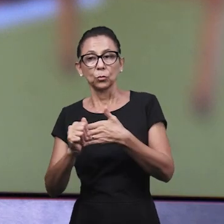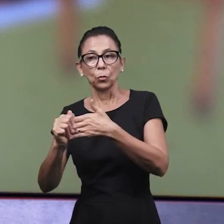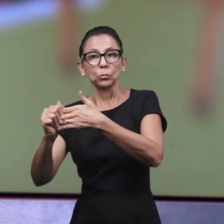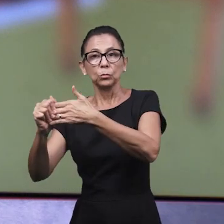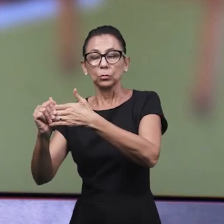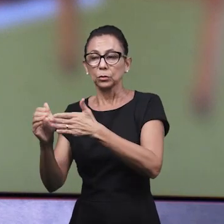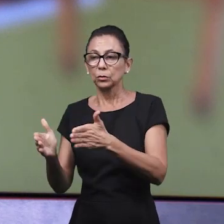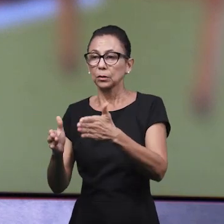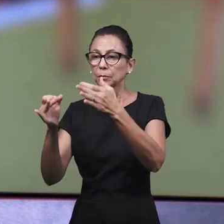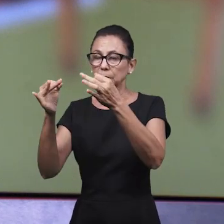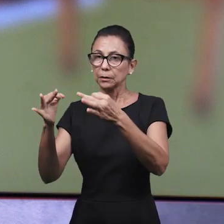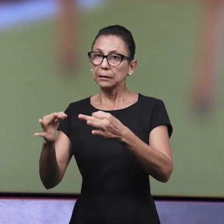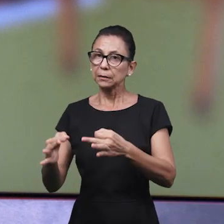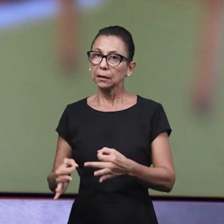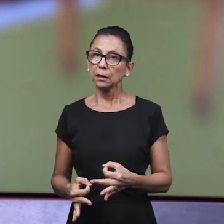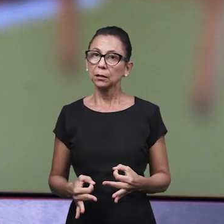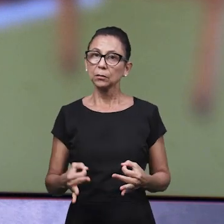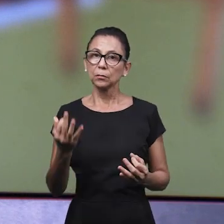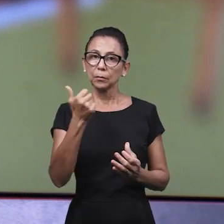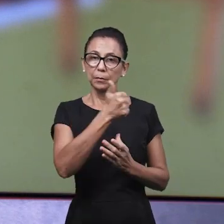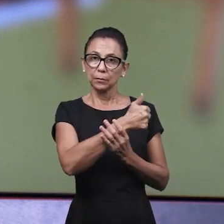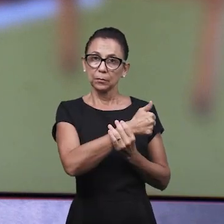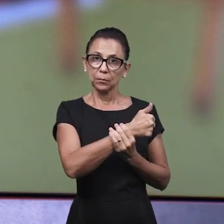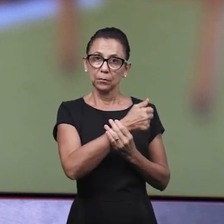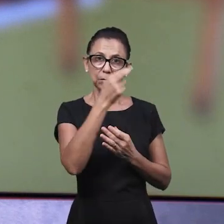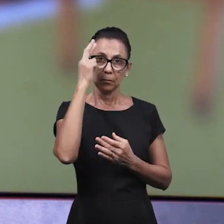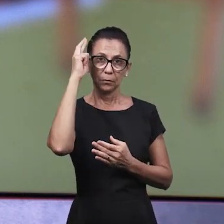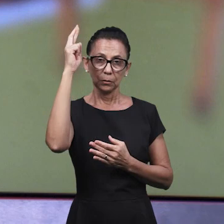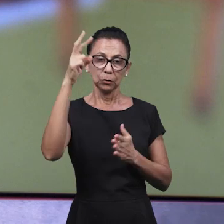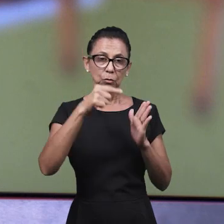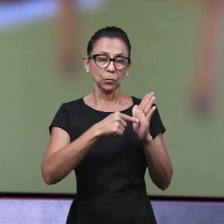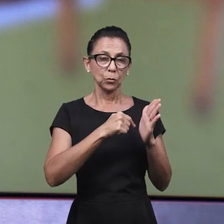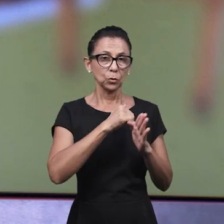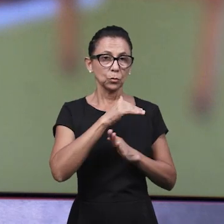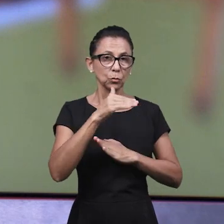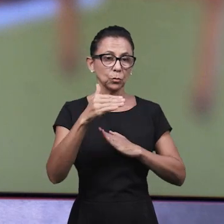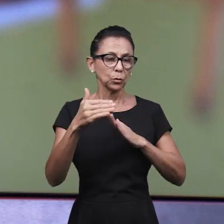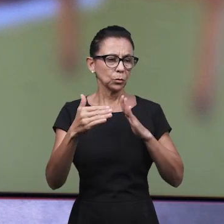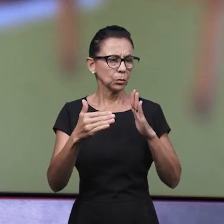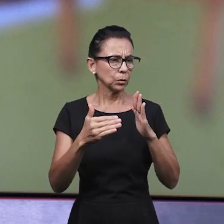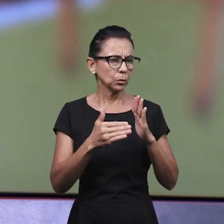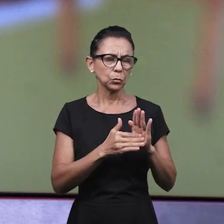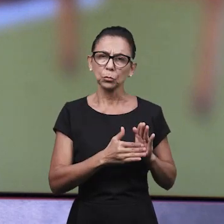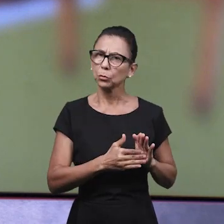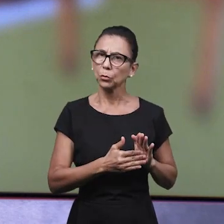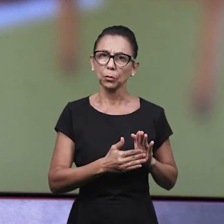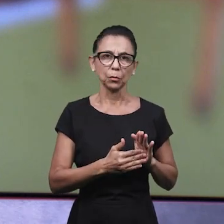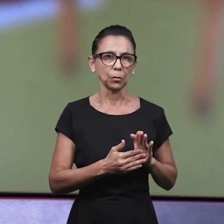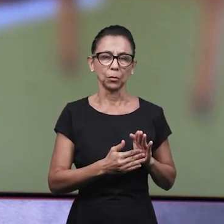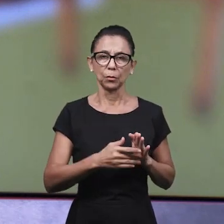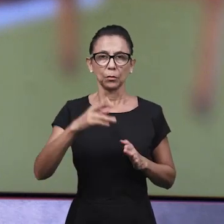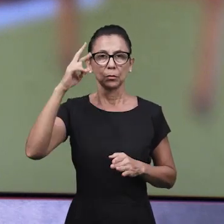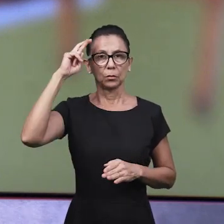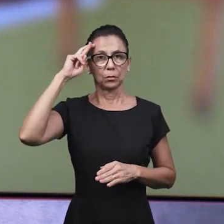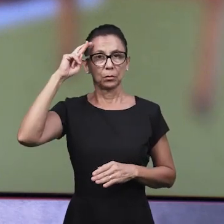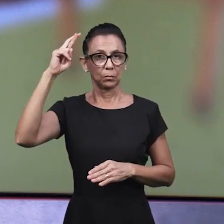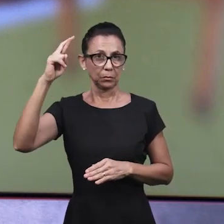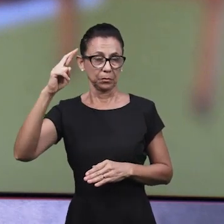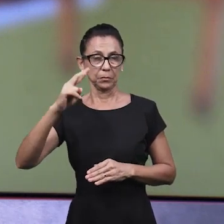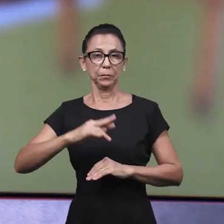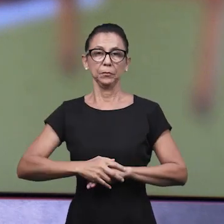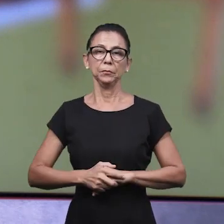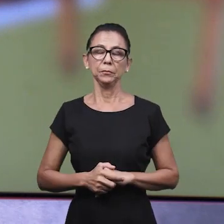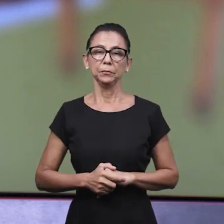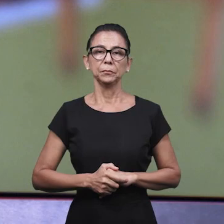dirige. Abraham a eu toute la direction du Seigneur. Il savait ce qu'elle allait faire, parce que